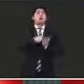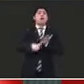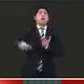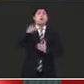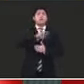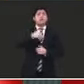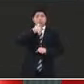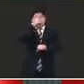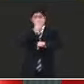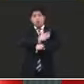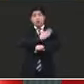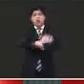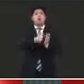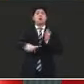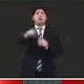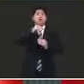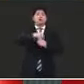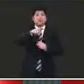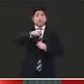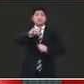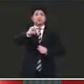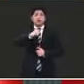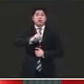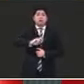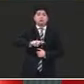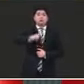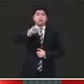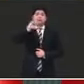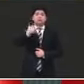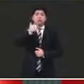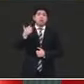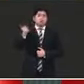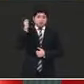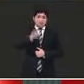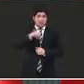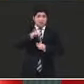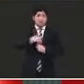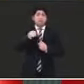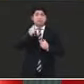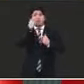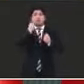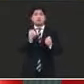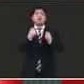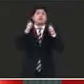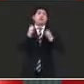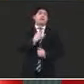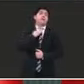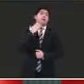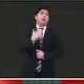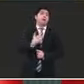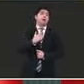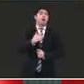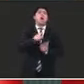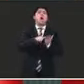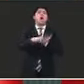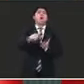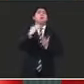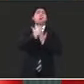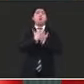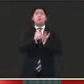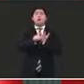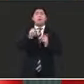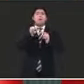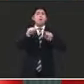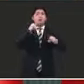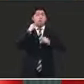ülkemizi getirdiğimiz seviyeyi perçinleyecek gündemi hep canlı tutuyoruz hemen her programımızda